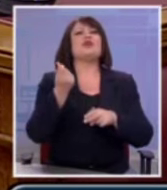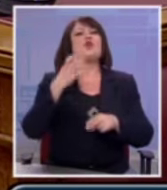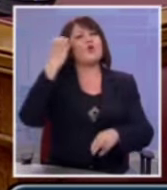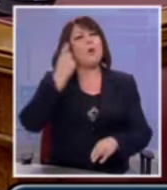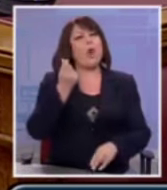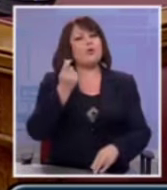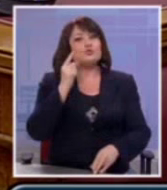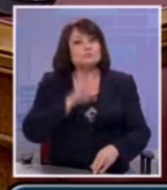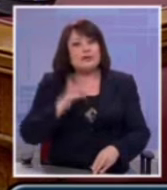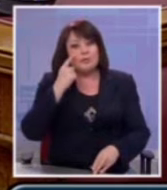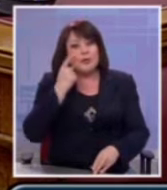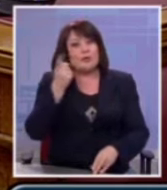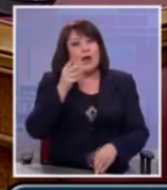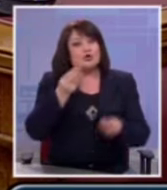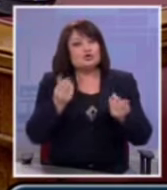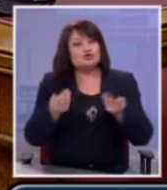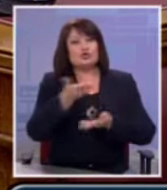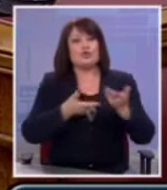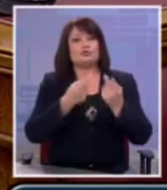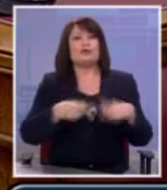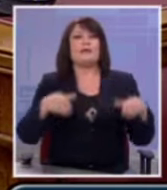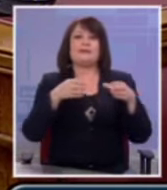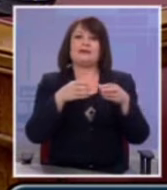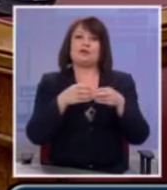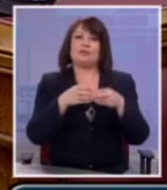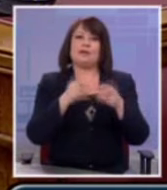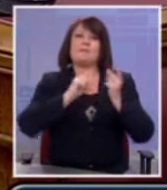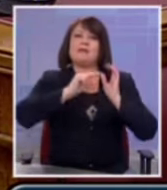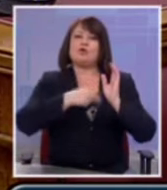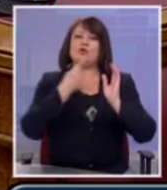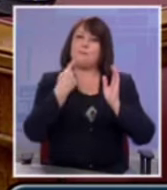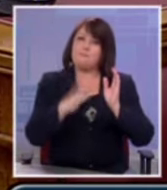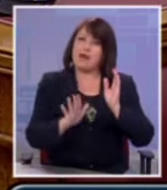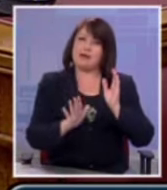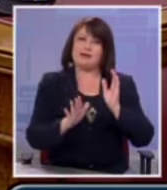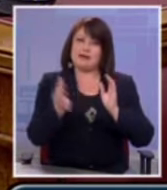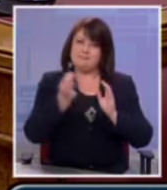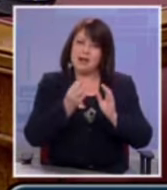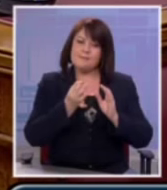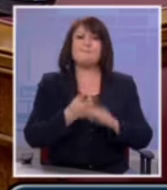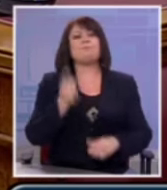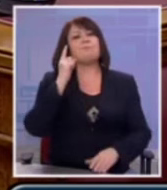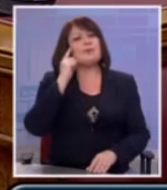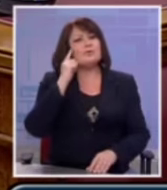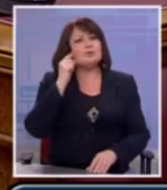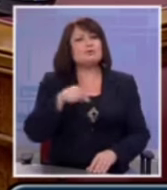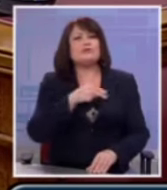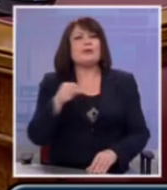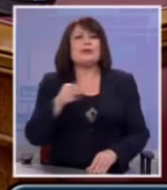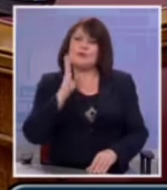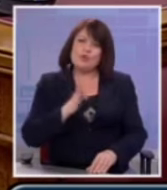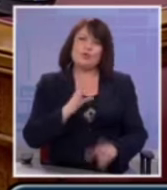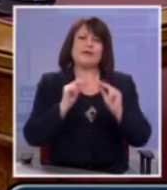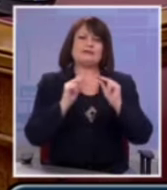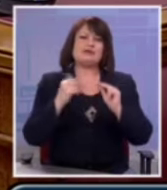οικονομολόγους που έχουν καταθέσει και στην Επιτροπή για τα Μνημόνια. Και επομένως νομίζω ότι αυτό το θέμα μπορεί να